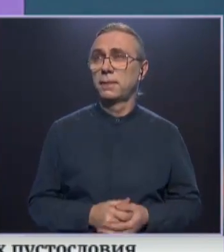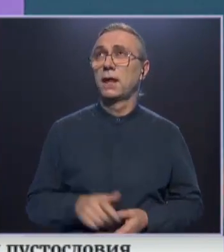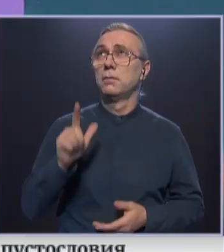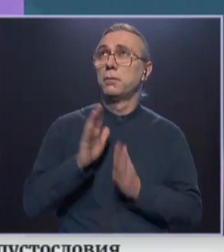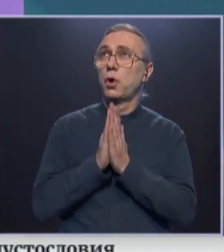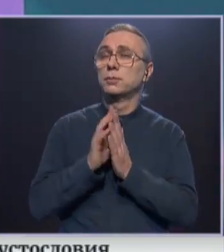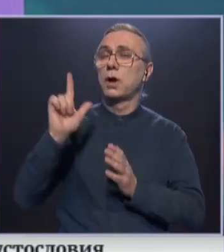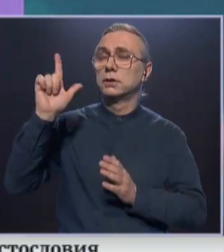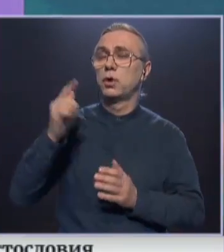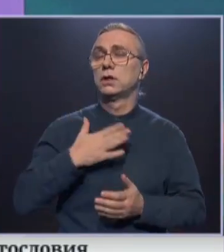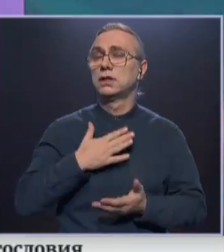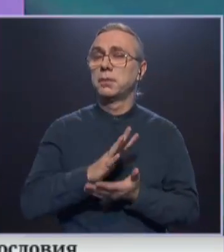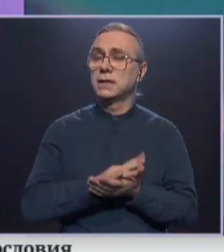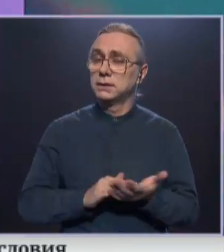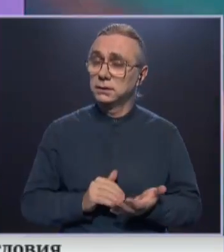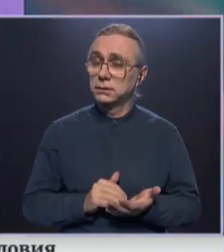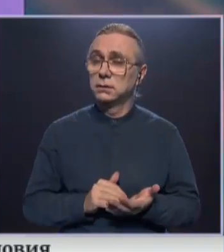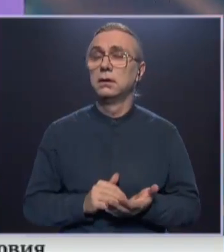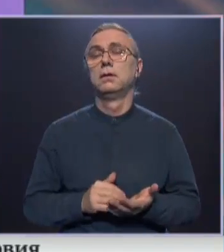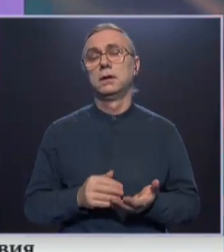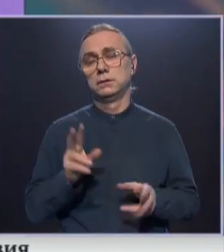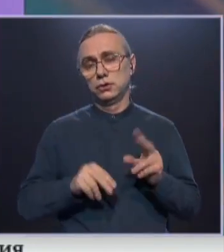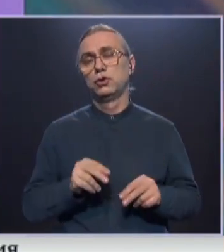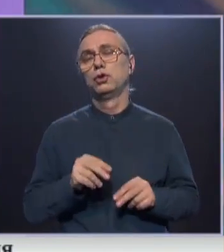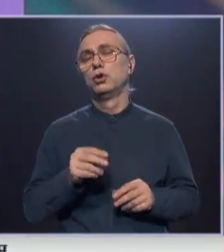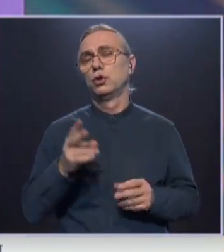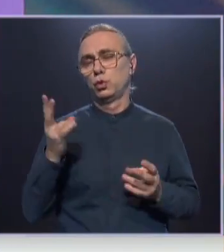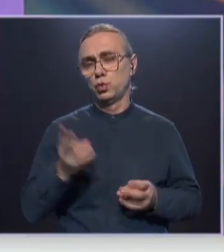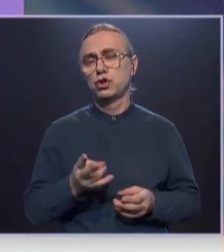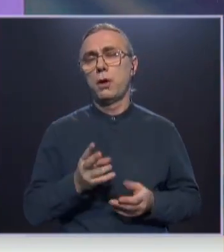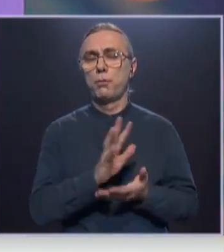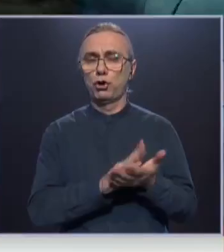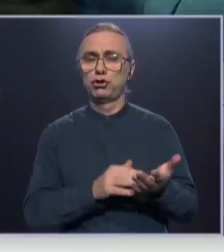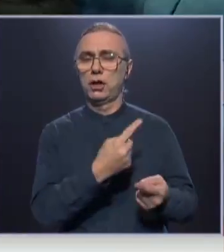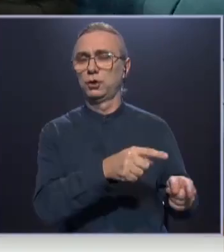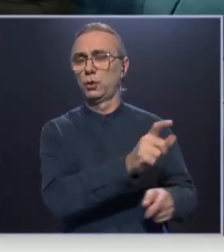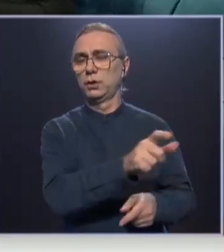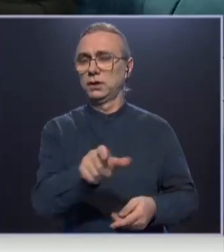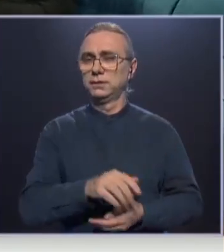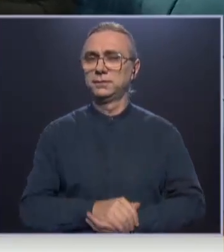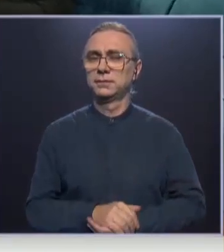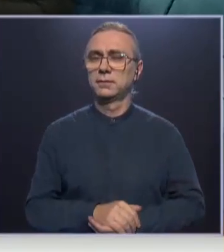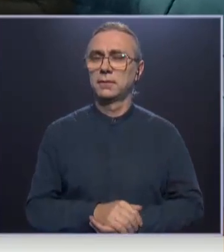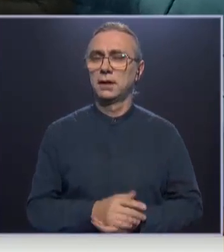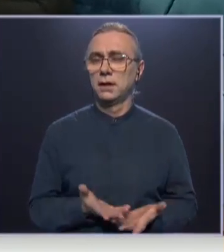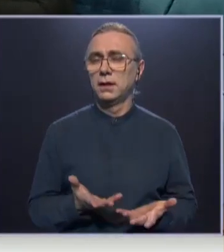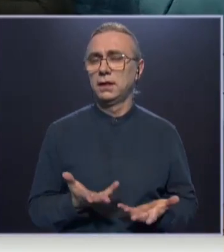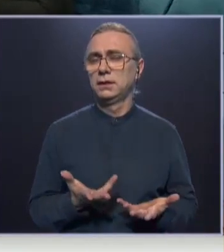оправдал, нужно прощать. И из горьких уроков просто делать какие-то выводы, которые